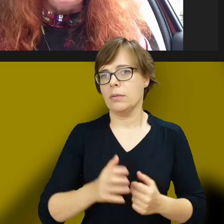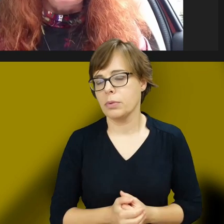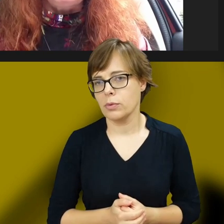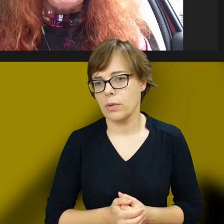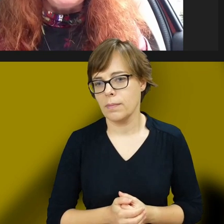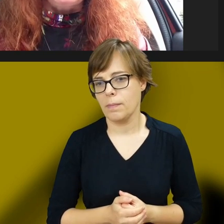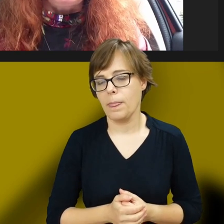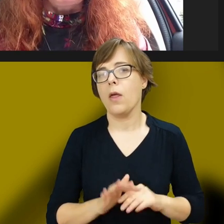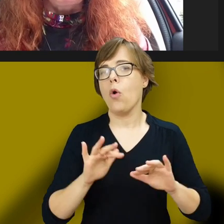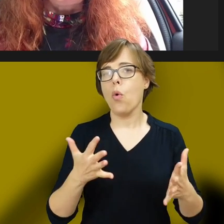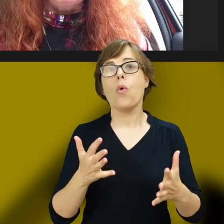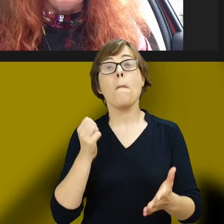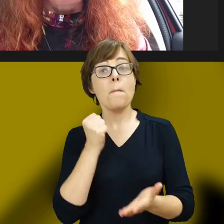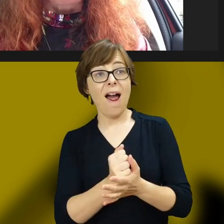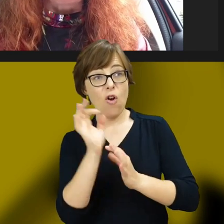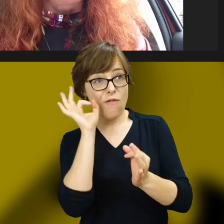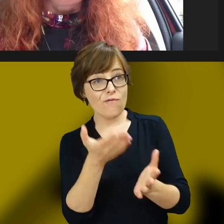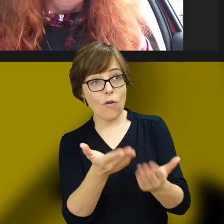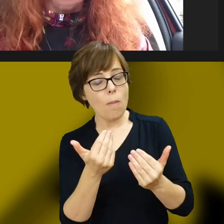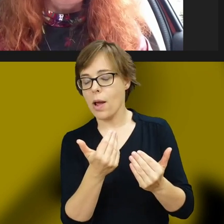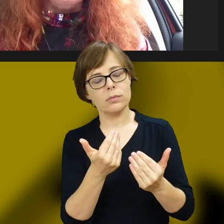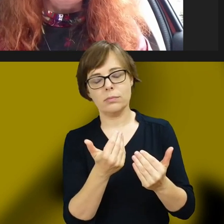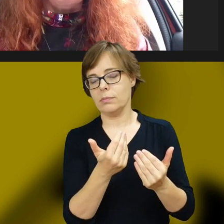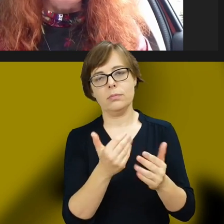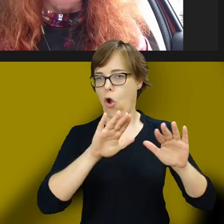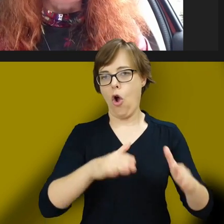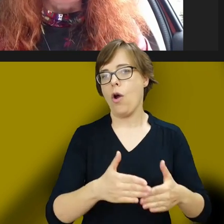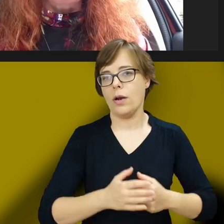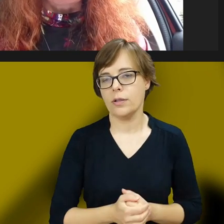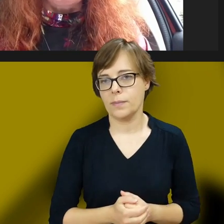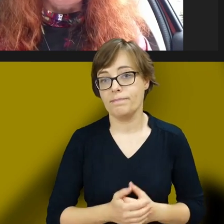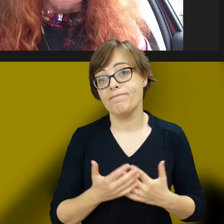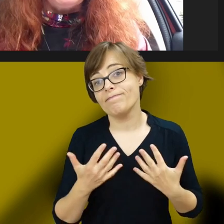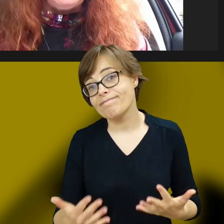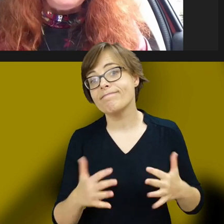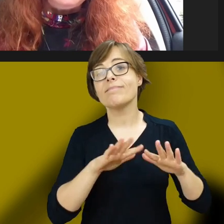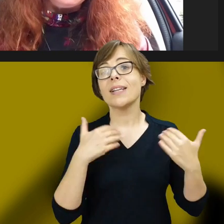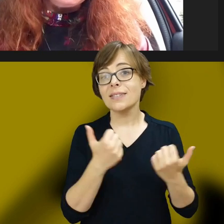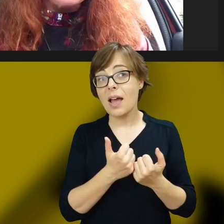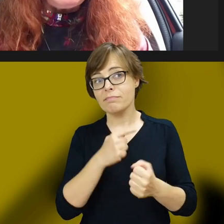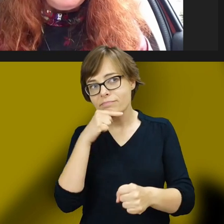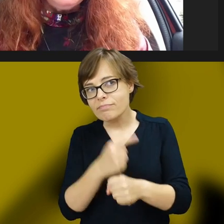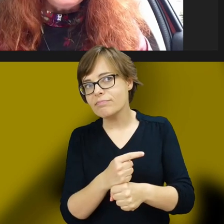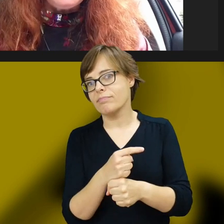za ograniczające prawo do informacji. Nie pokusił się ustawodawca o to, żeby